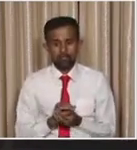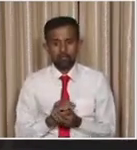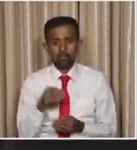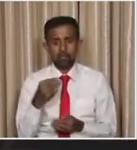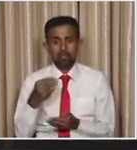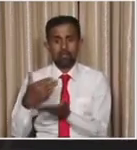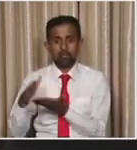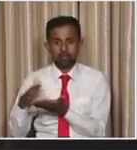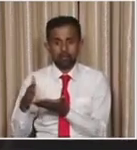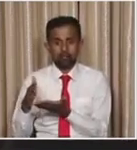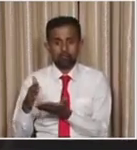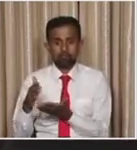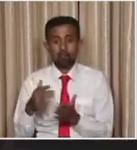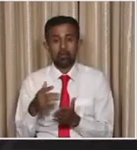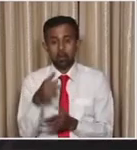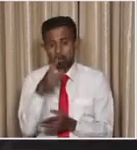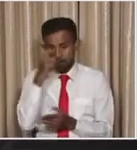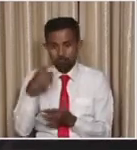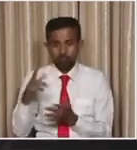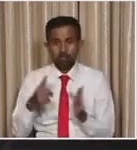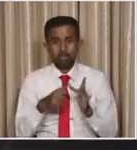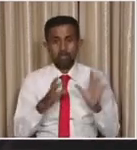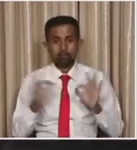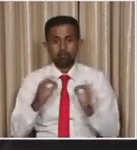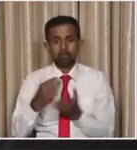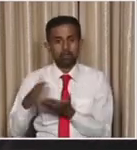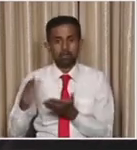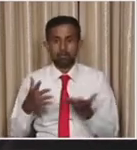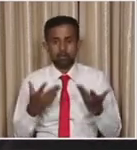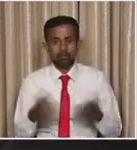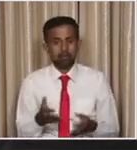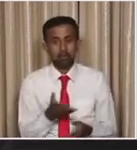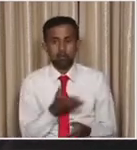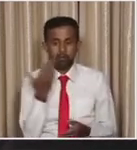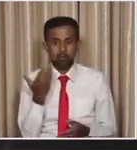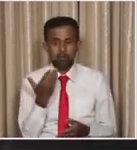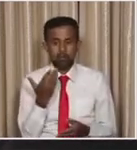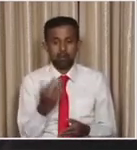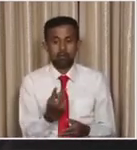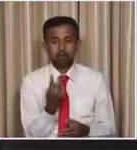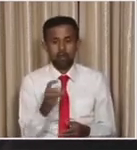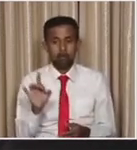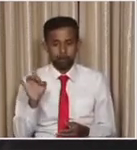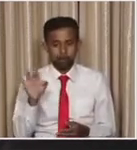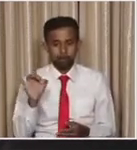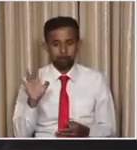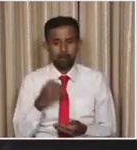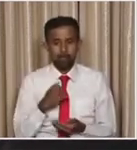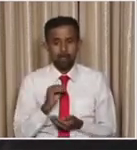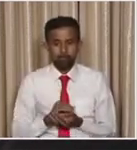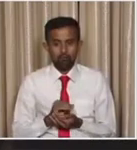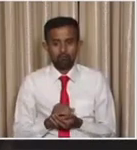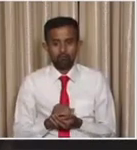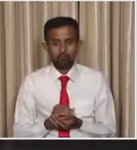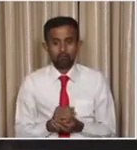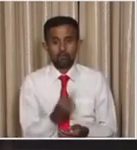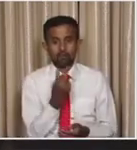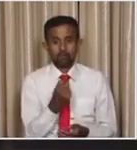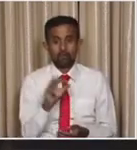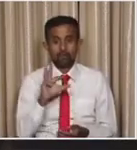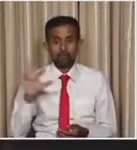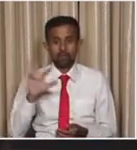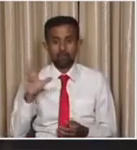ගෙවලා වාරික ගෙවලා පොලි ගෙවලා සේරම ගෙවලා ඉවර කරන්න පුළුවන් තැනක තමයි 2015 තිබ්බේ. ඒක